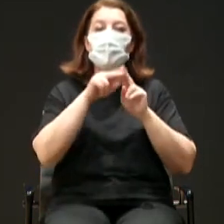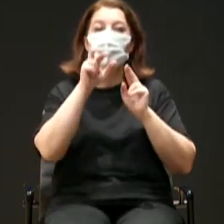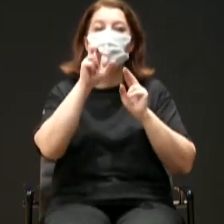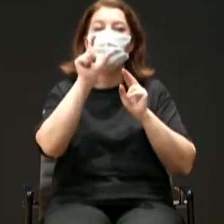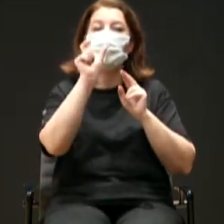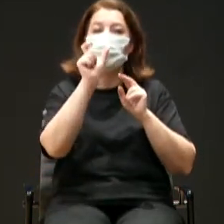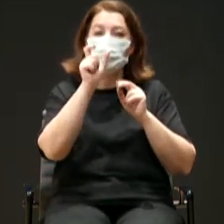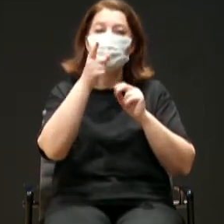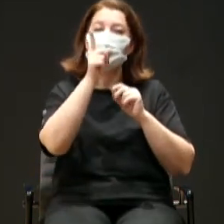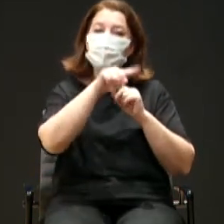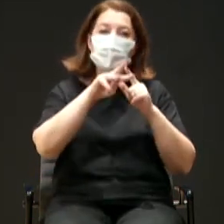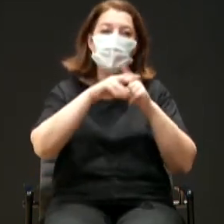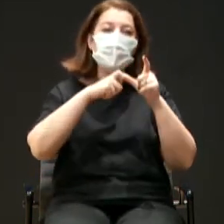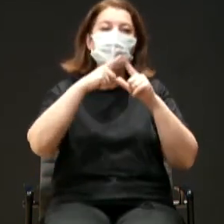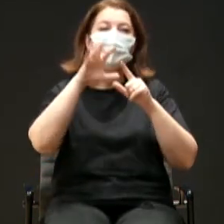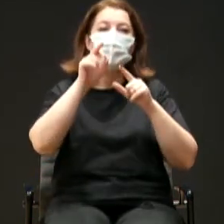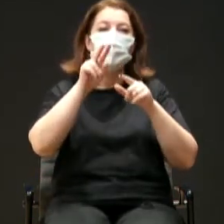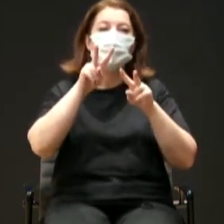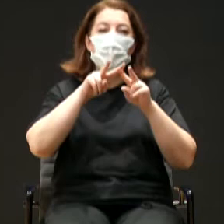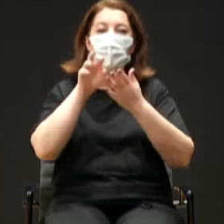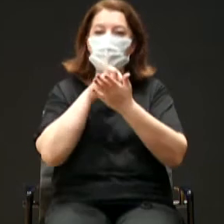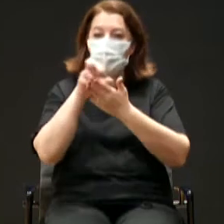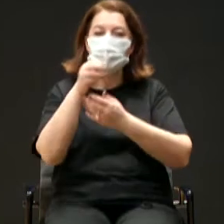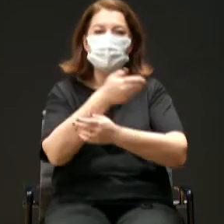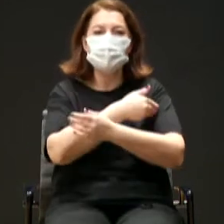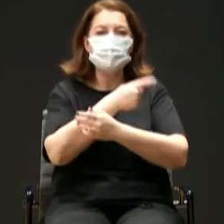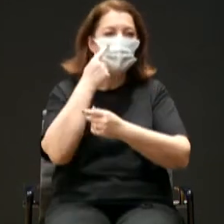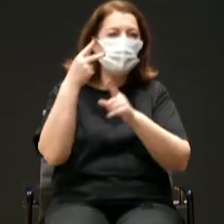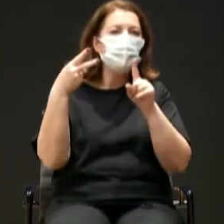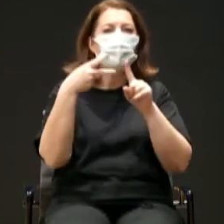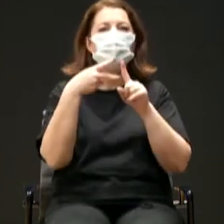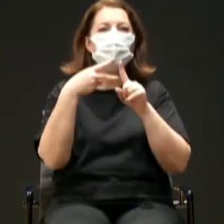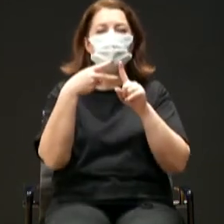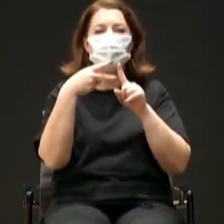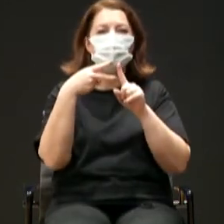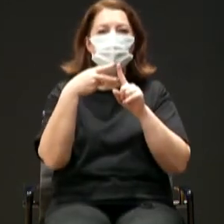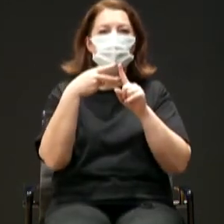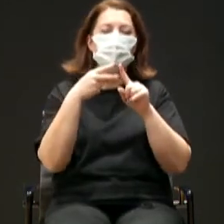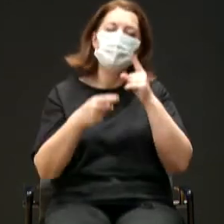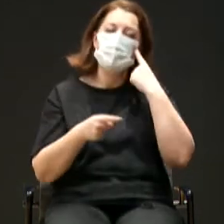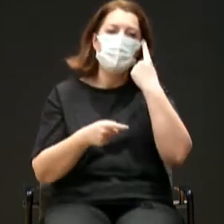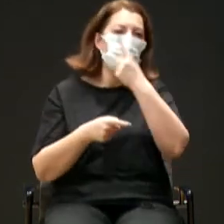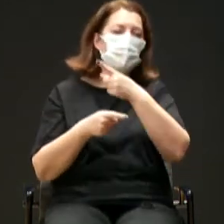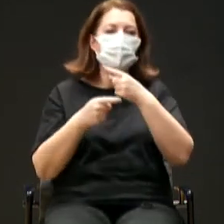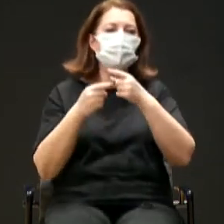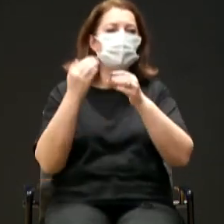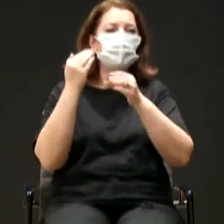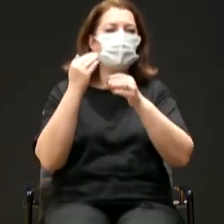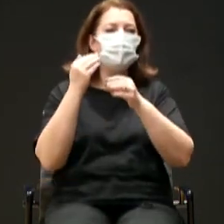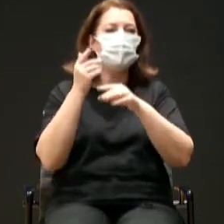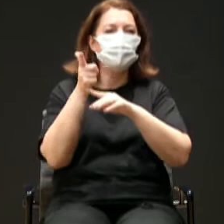Eston bölgesindeki vatandaşlarımızın YouTube'larda yani bakabilirsiniz videoların ne durumda